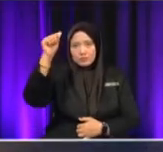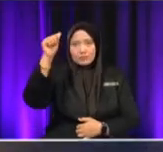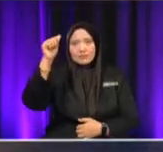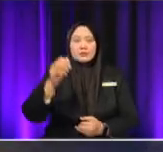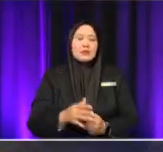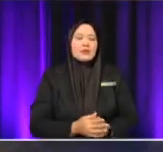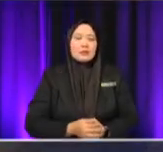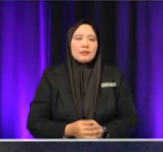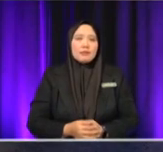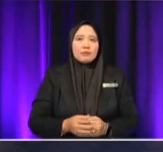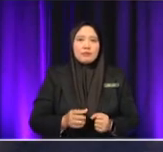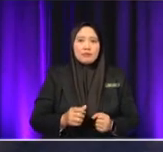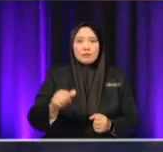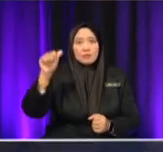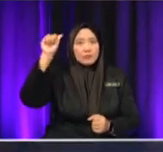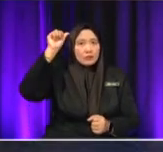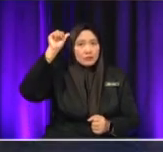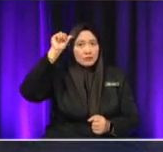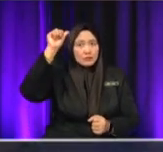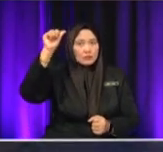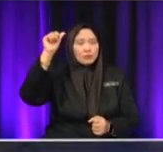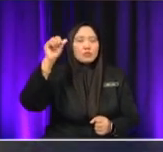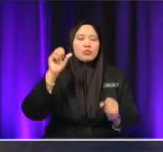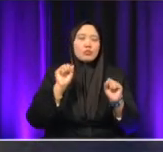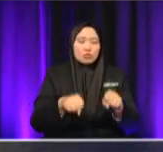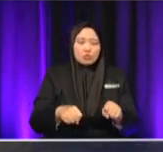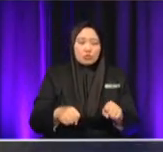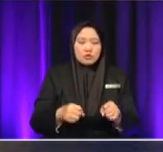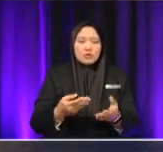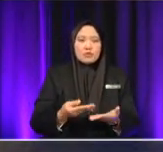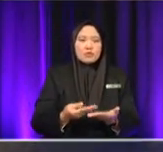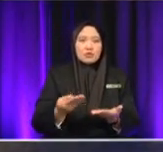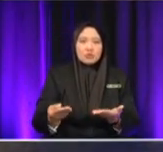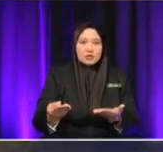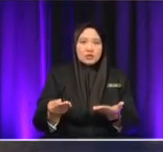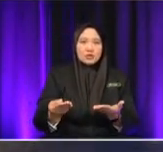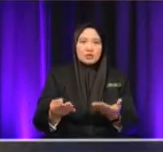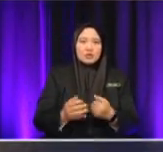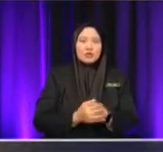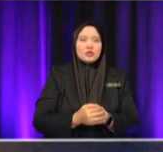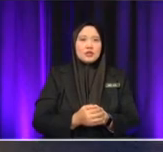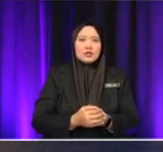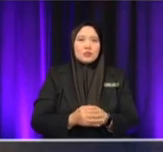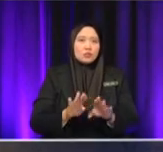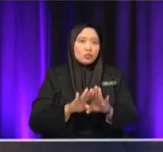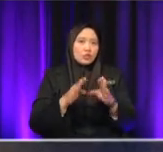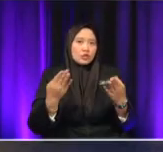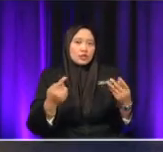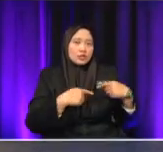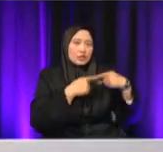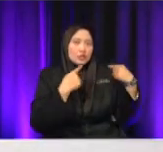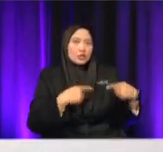suaminya memberikan kebenaran Kepada beliau ataupun kondisi istri tersebut untuk memakai tudung berusaha dengan satu lagi jawaban lagi